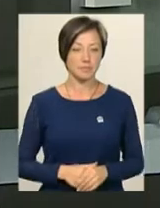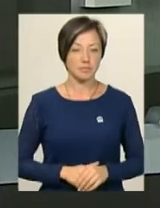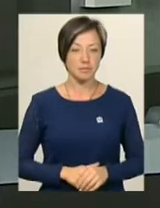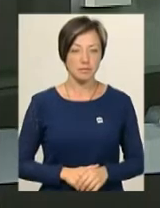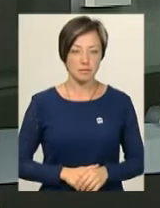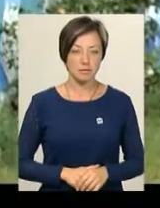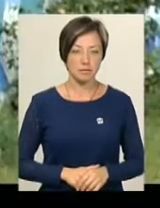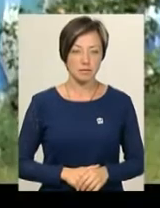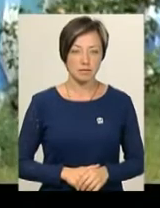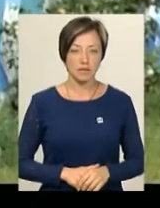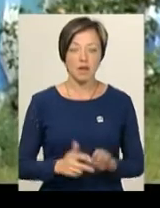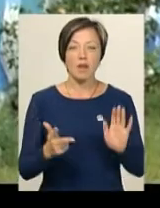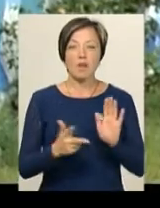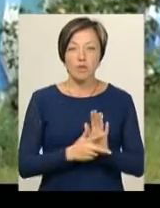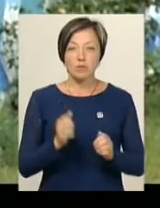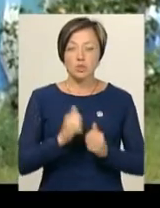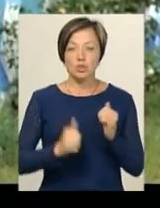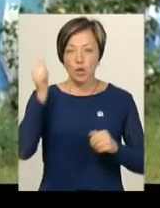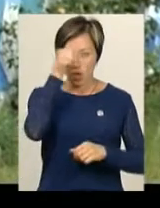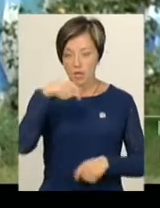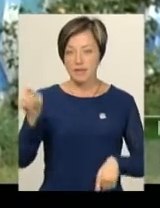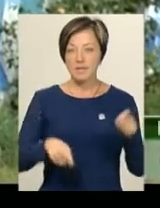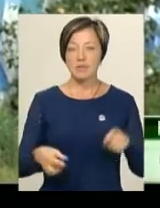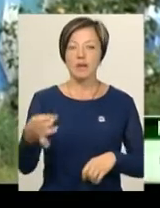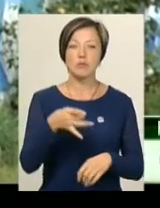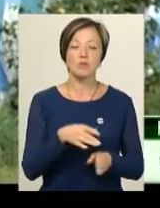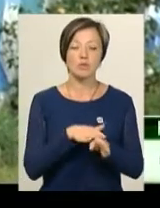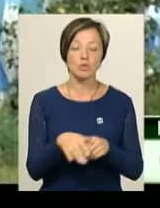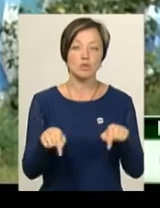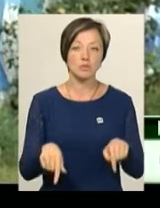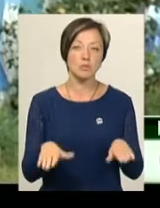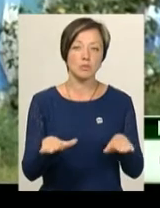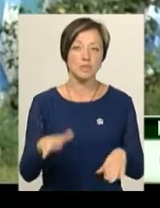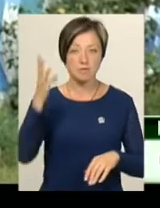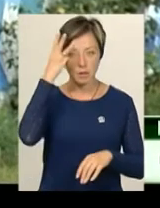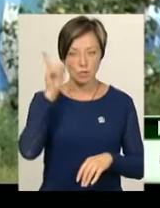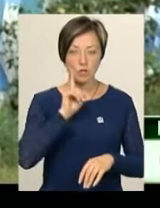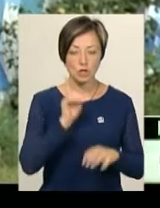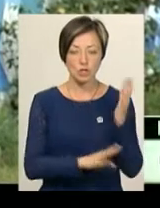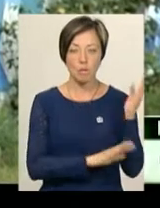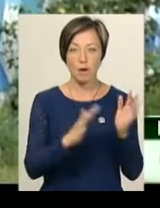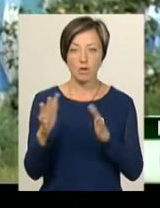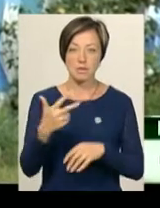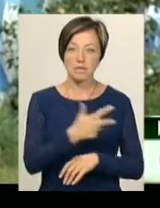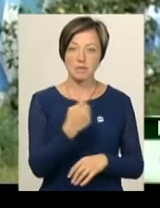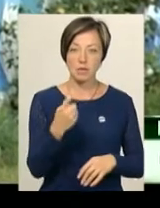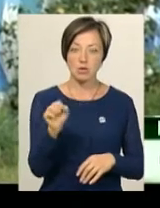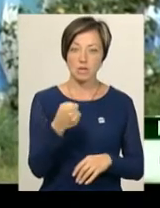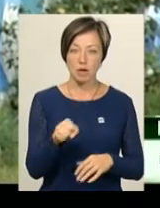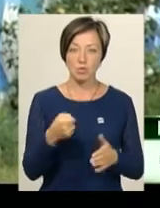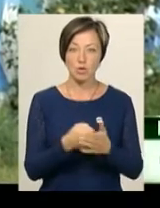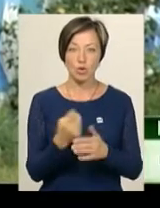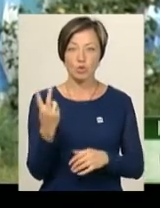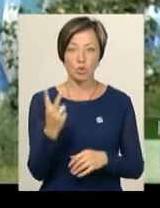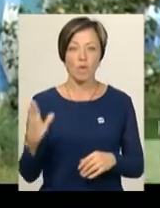Сідової. Восьмощирічний фестиваль «Республіка» відбудеться на цьому місті у Хмельницькому молодіжному парку з 31 серпня